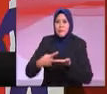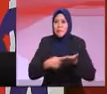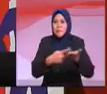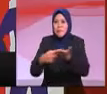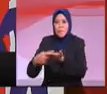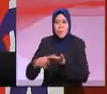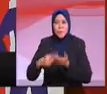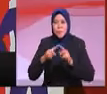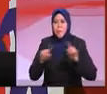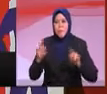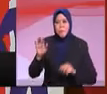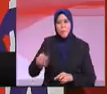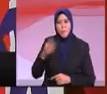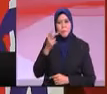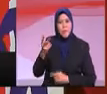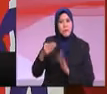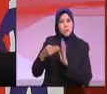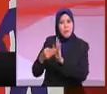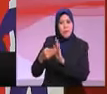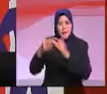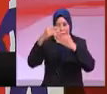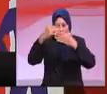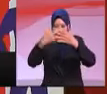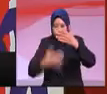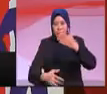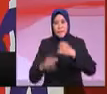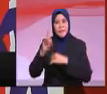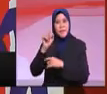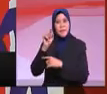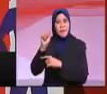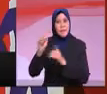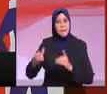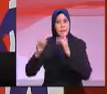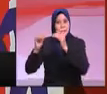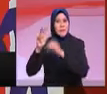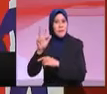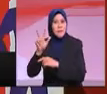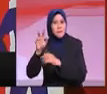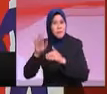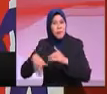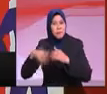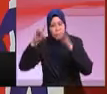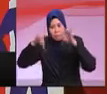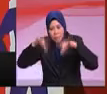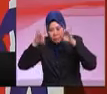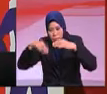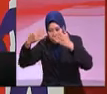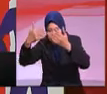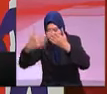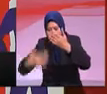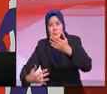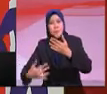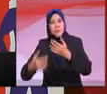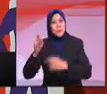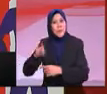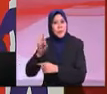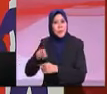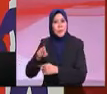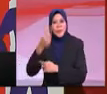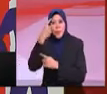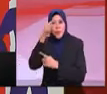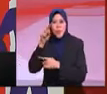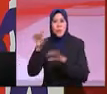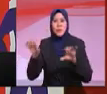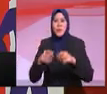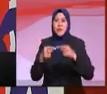dibincangkan, tetapi kita tak nampak lagi, iaitu data-data untuk fasa 3 clinical trial, yang kita perlukan data untuk kita